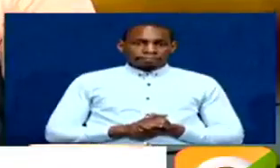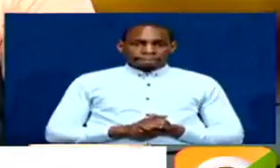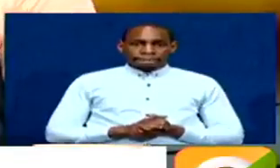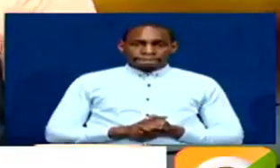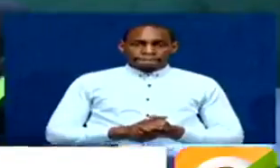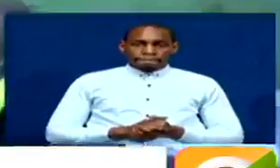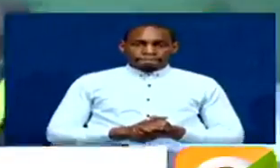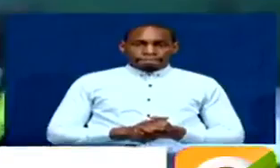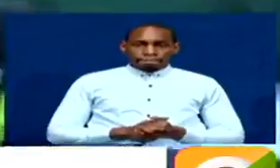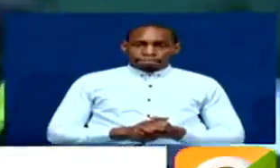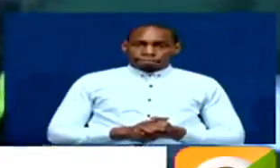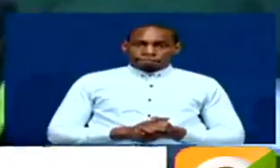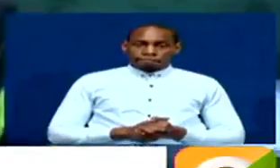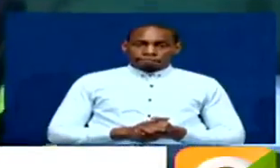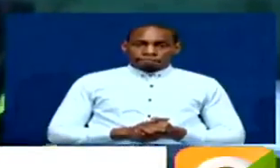kamili.